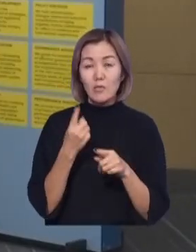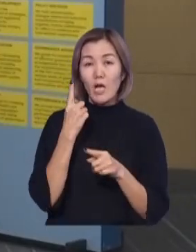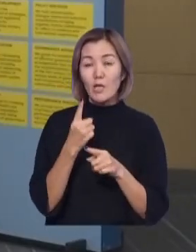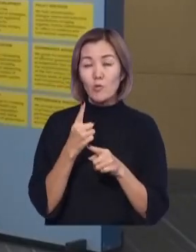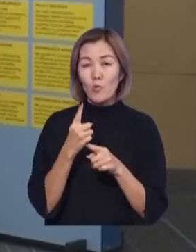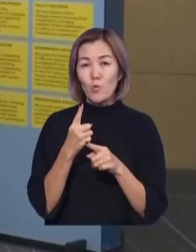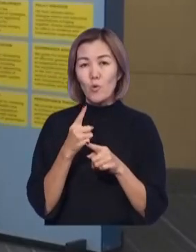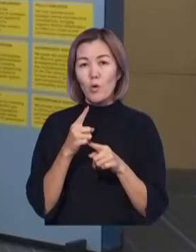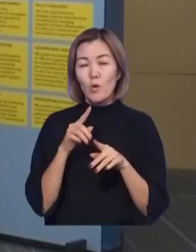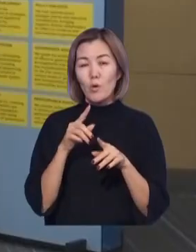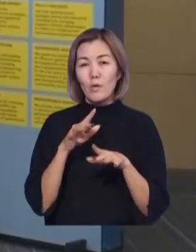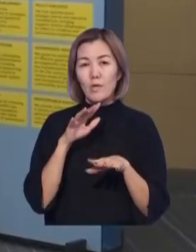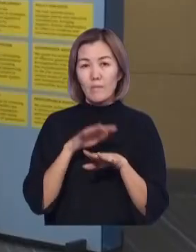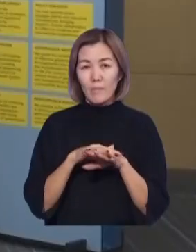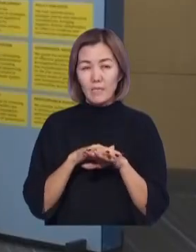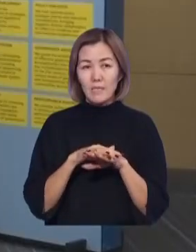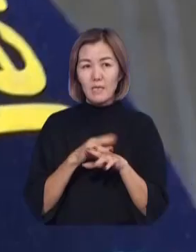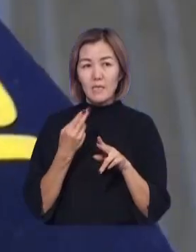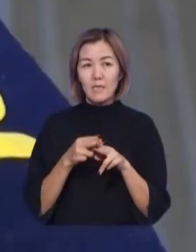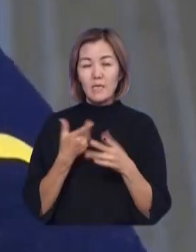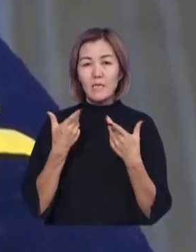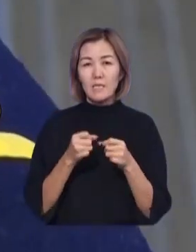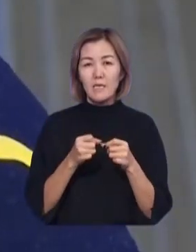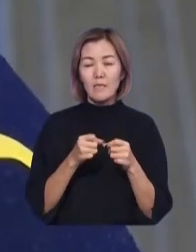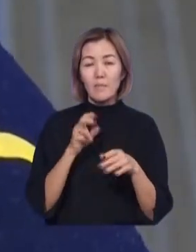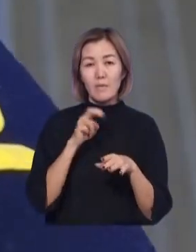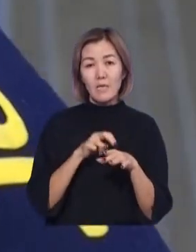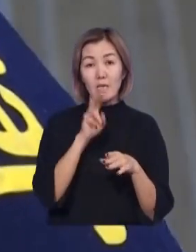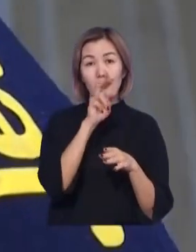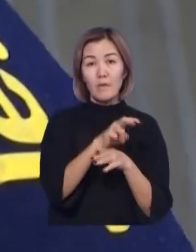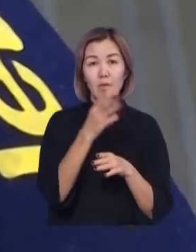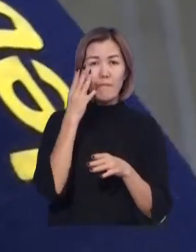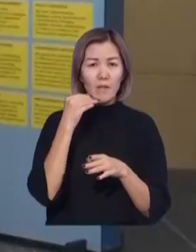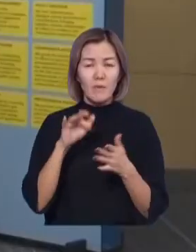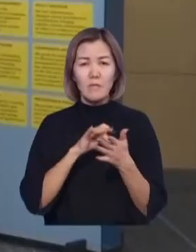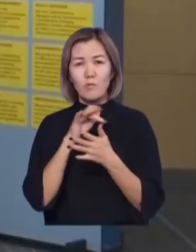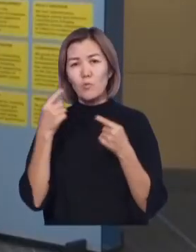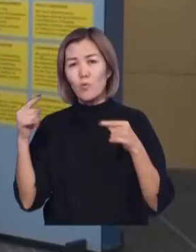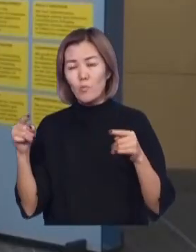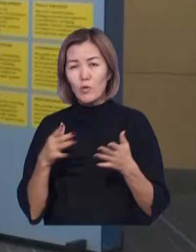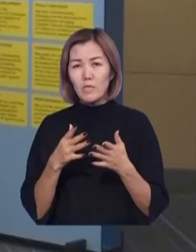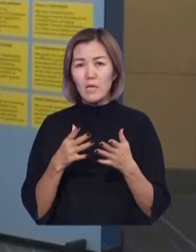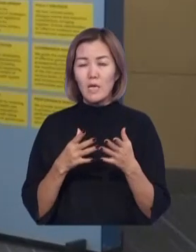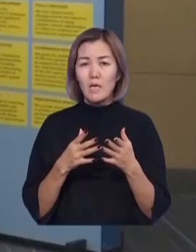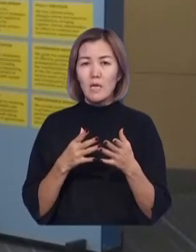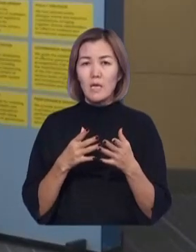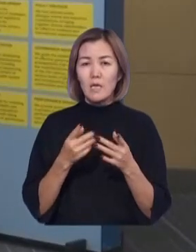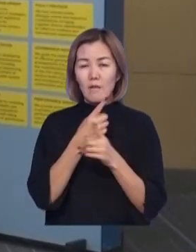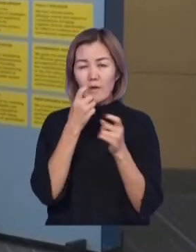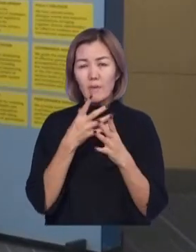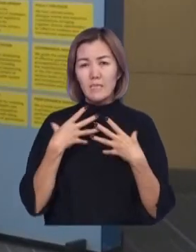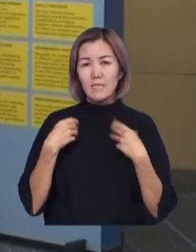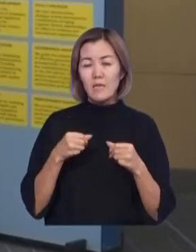информационную систему то есть теперь куда бы ни поехал пациент В каком бы он городе ни был информация о его